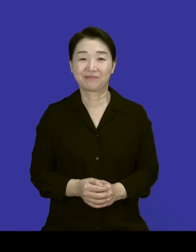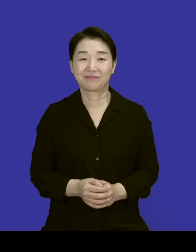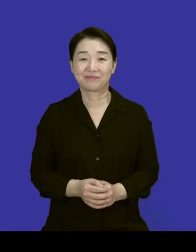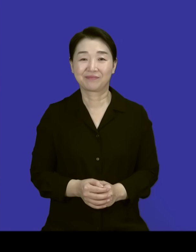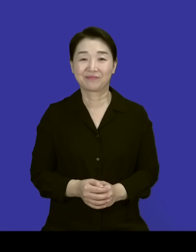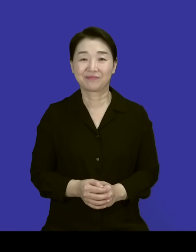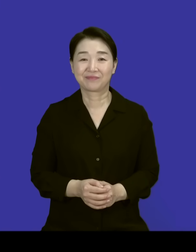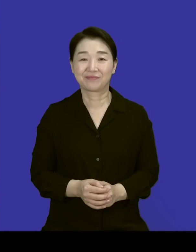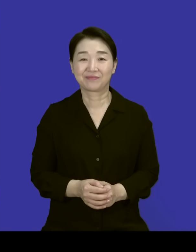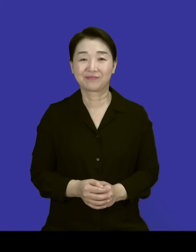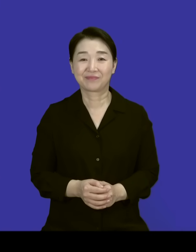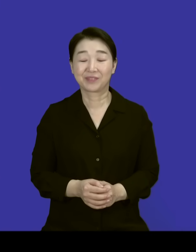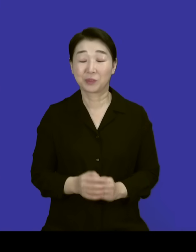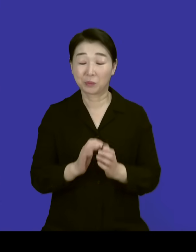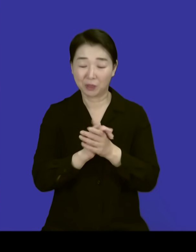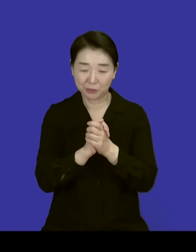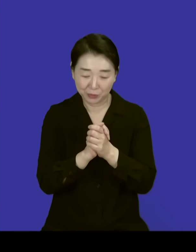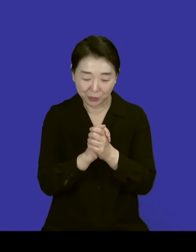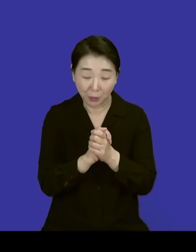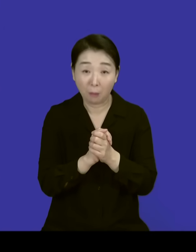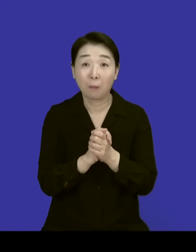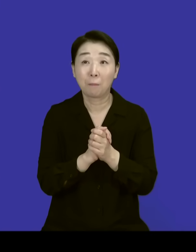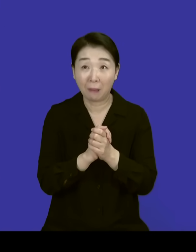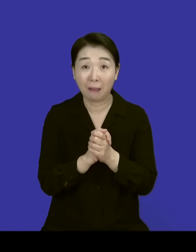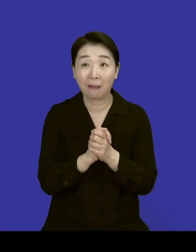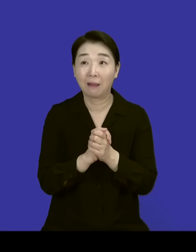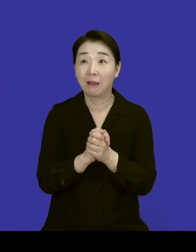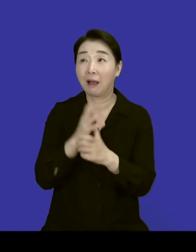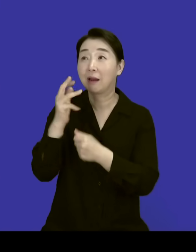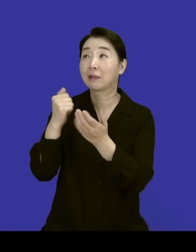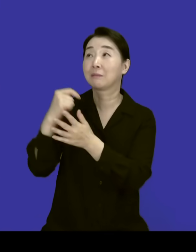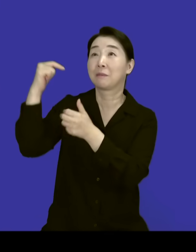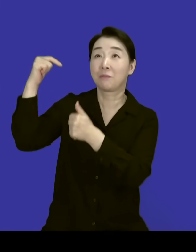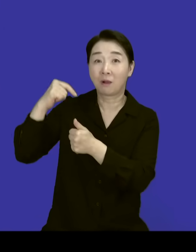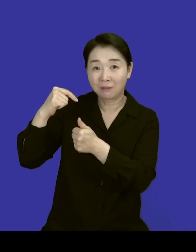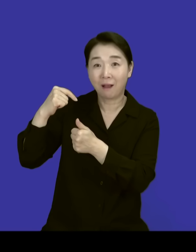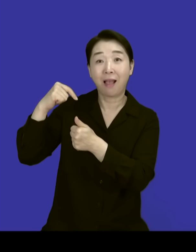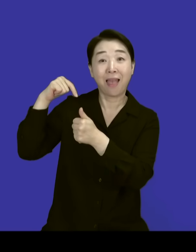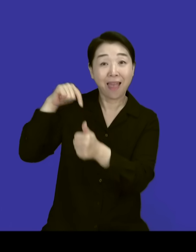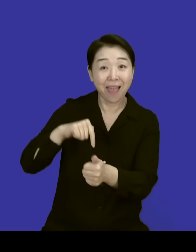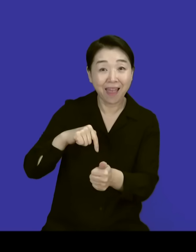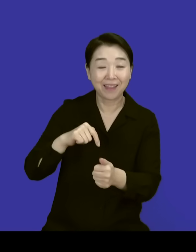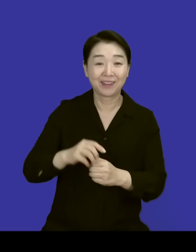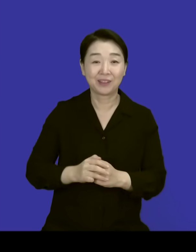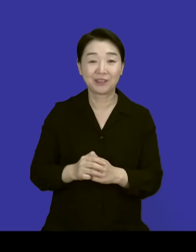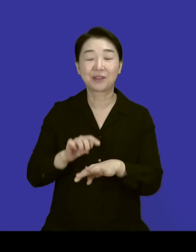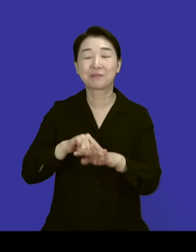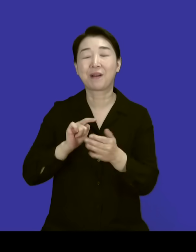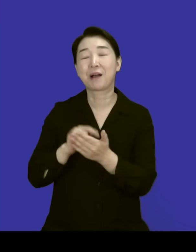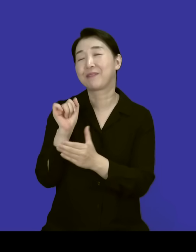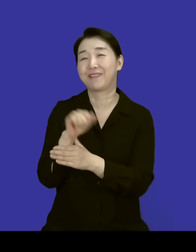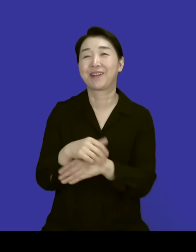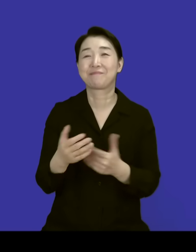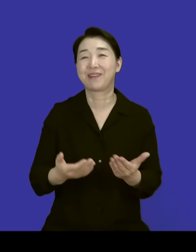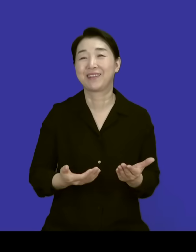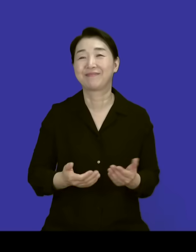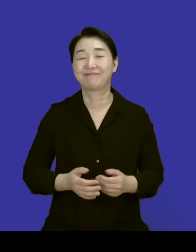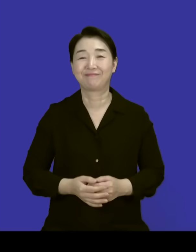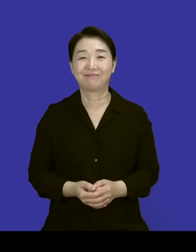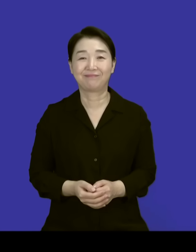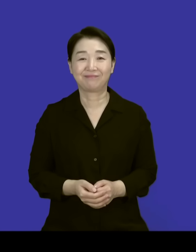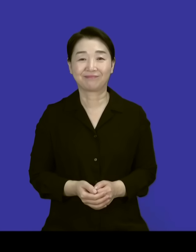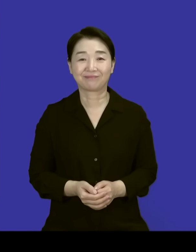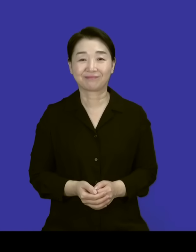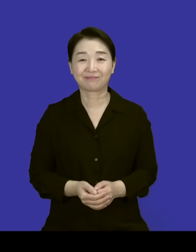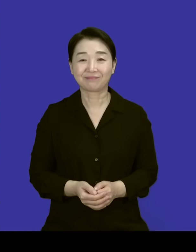또 하셔서 네. 기도했는데 새롭게 해서 가라고. 아니, 여기 마음을 주셨죠. 녹화를 하라는. 네. 아무튼